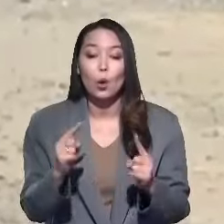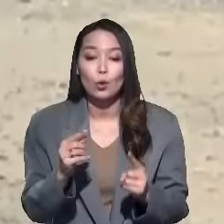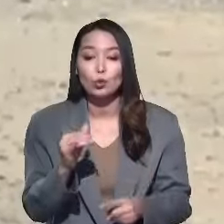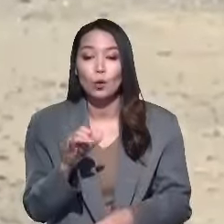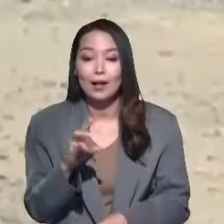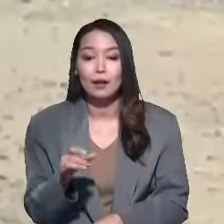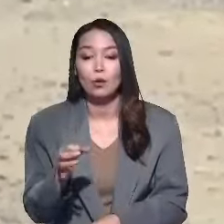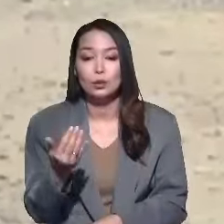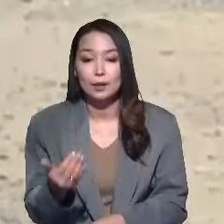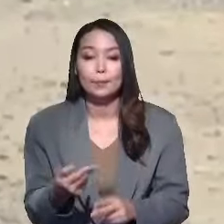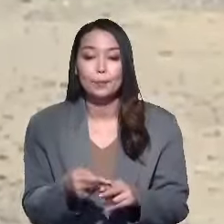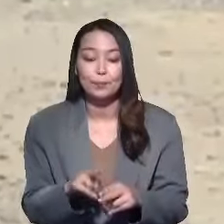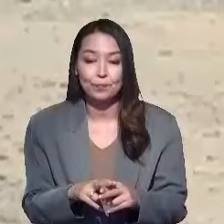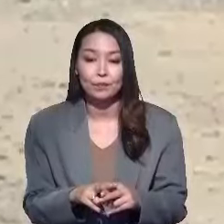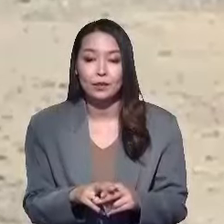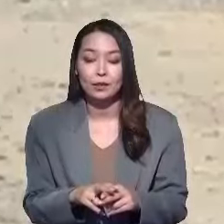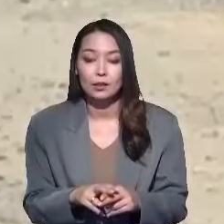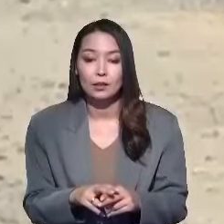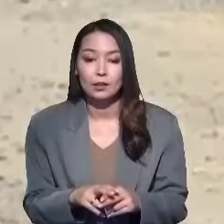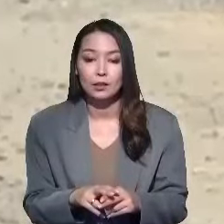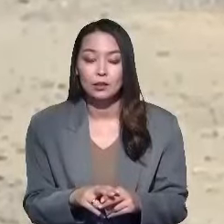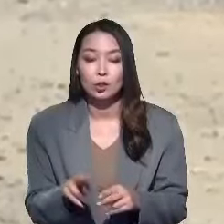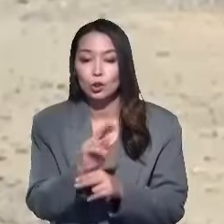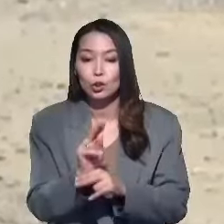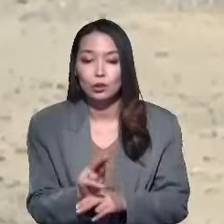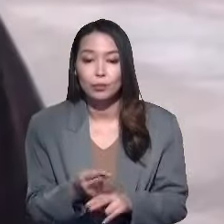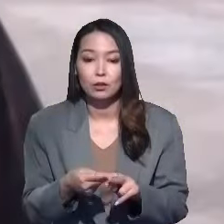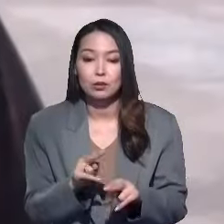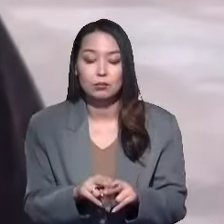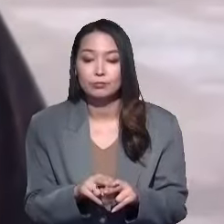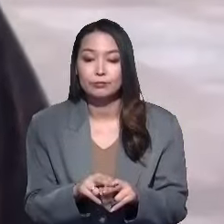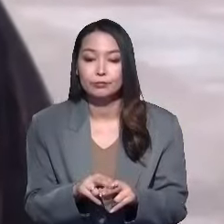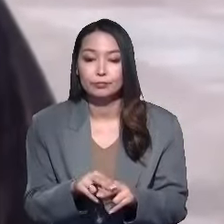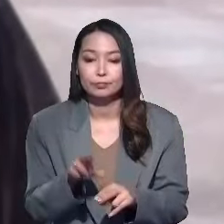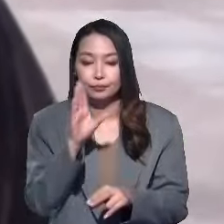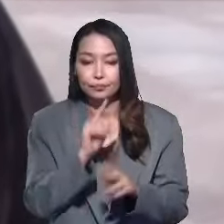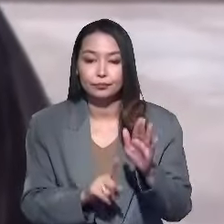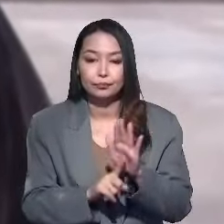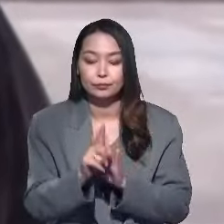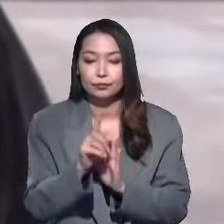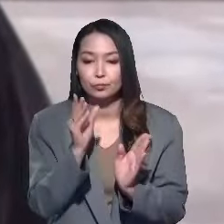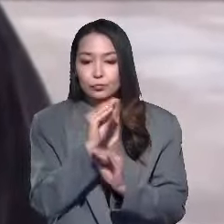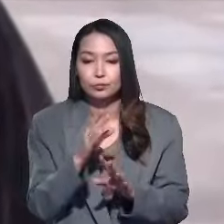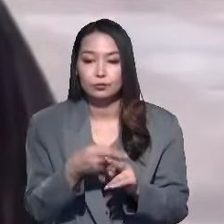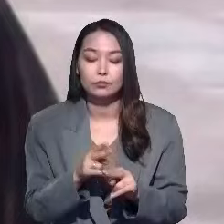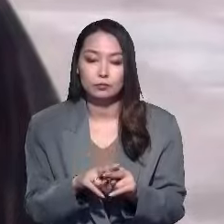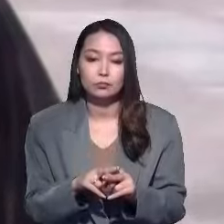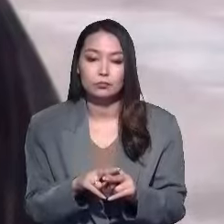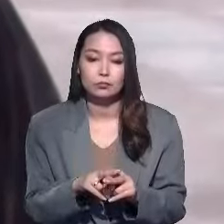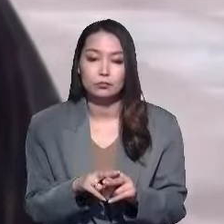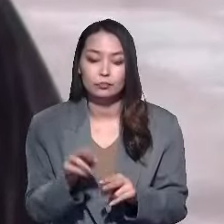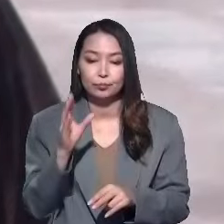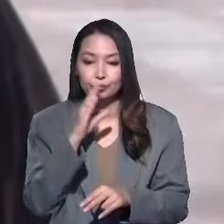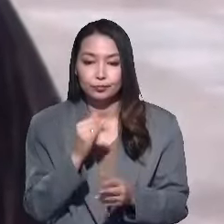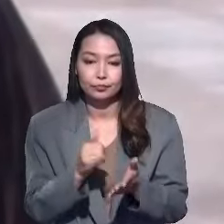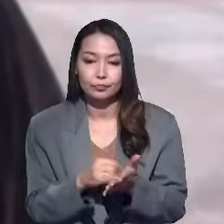мынау қыс ерте түседі де, жөндеу жұмыстары тоқтап та қалуы мүмкін. Егер ауыспаса қауіп болады.